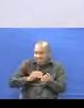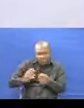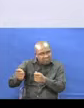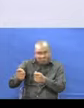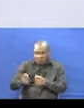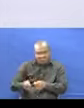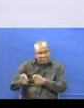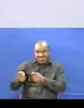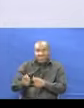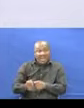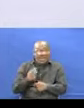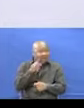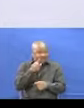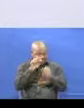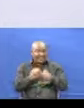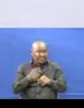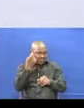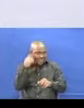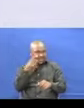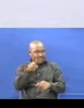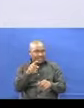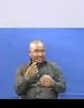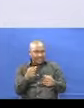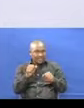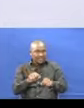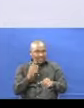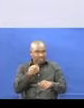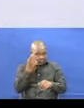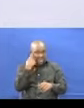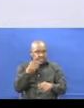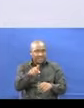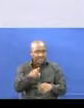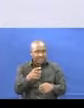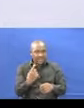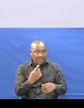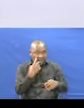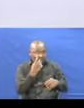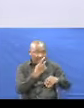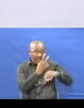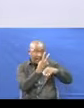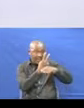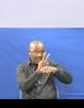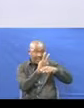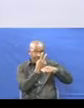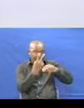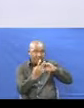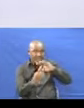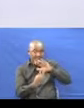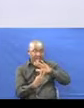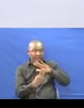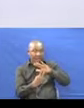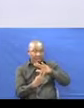Tunafanyaje? Lazima uwe mjanja sana hapa. Angalia hii namba yako itakuongoza 2 ya 7. Hii 7